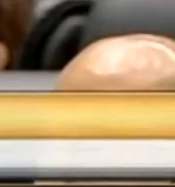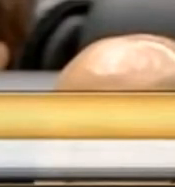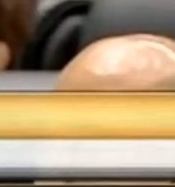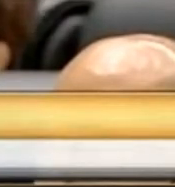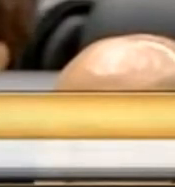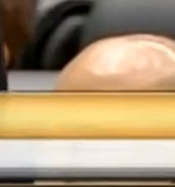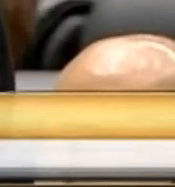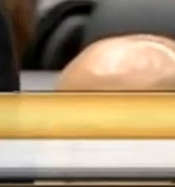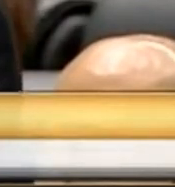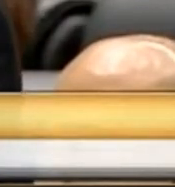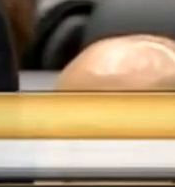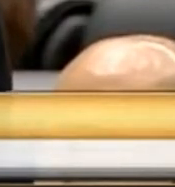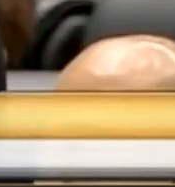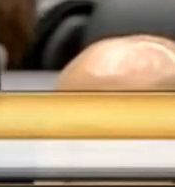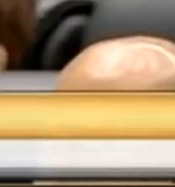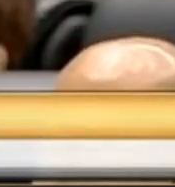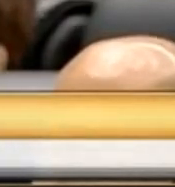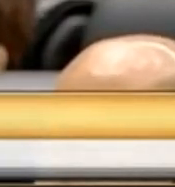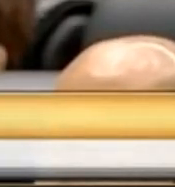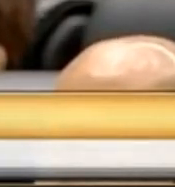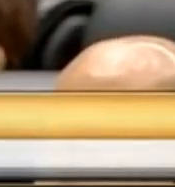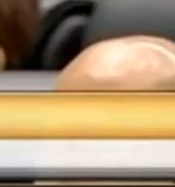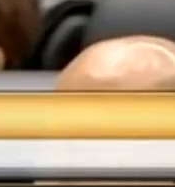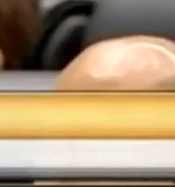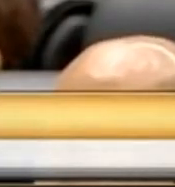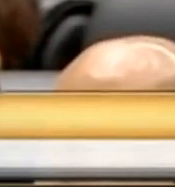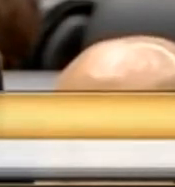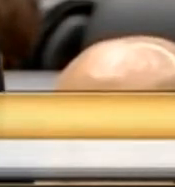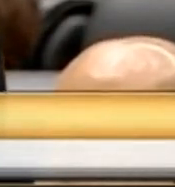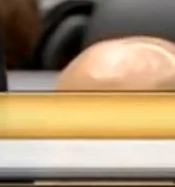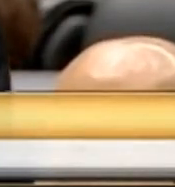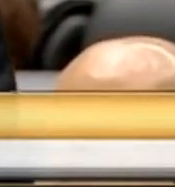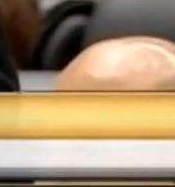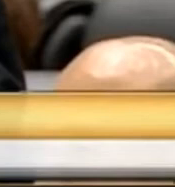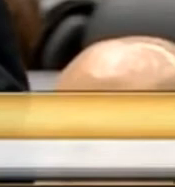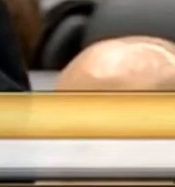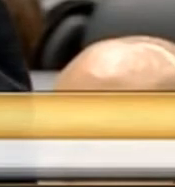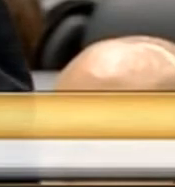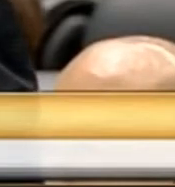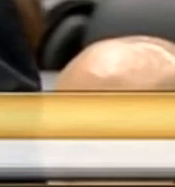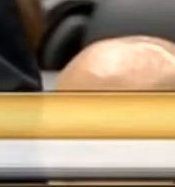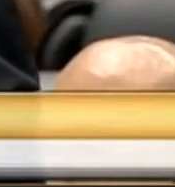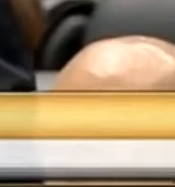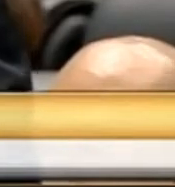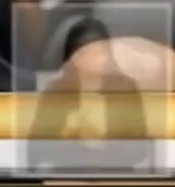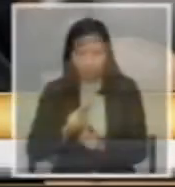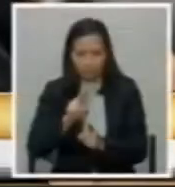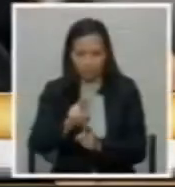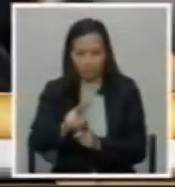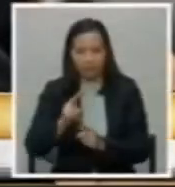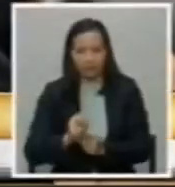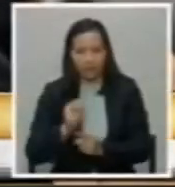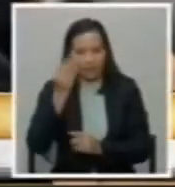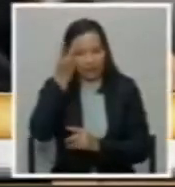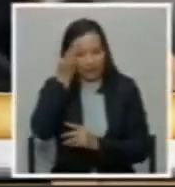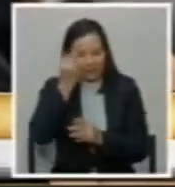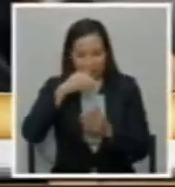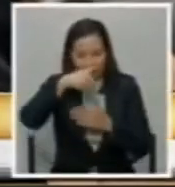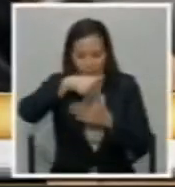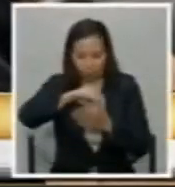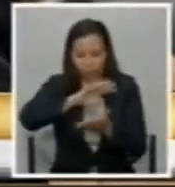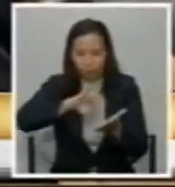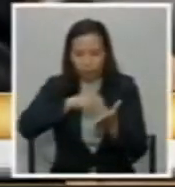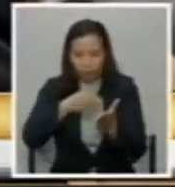าชิกไม่มีค่าใช้จ่ายสำหรับประชาชนมีแต่ประโยชน์ที่ประชาชนจะได้รับเรื่องที่สองนะครับก็คิดนอกกรอบหน่อยในการ